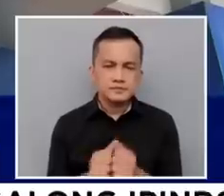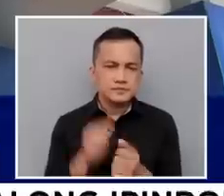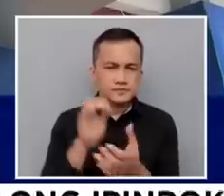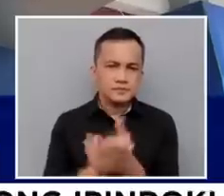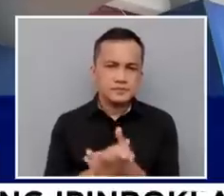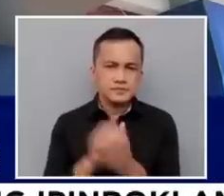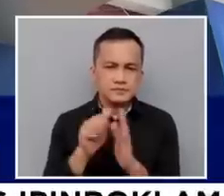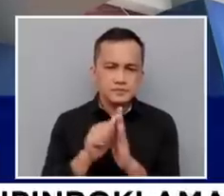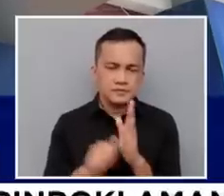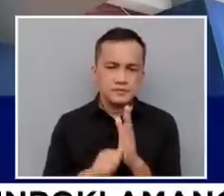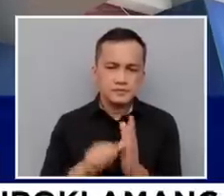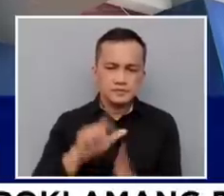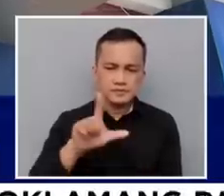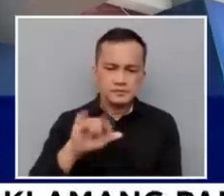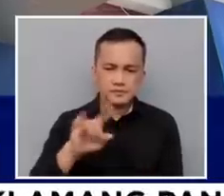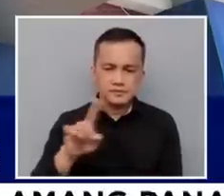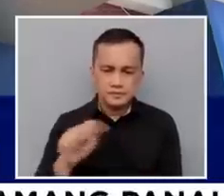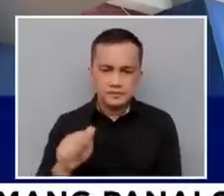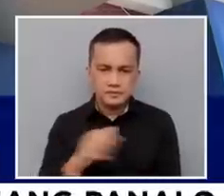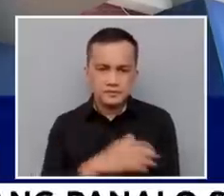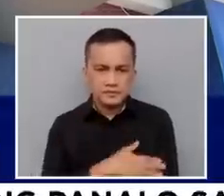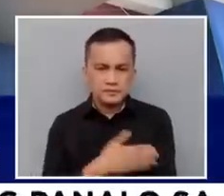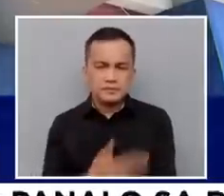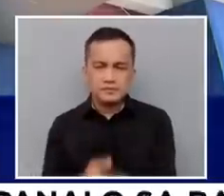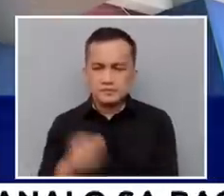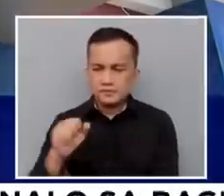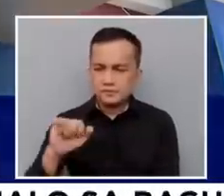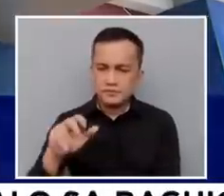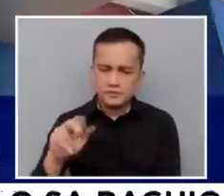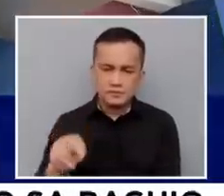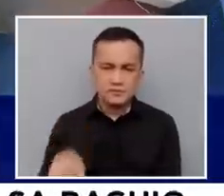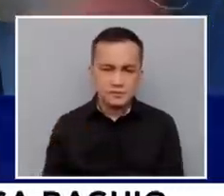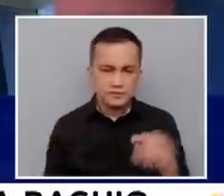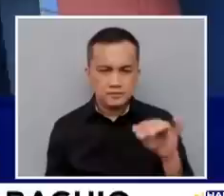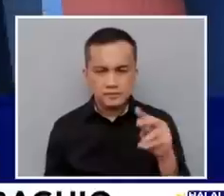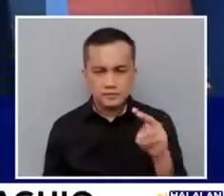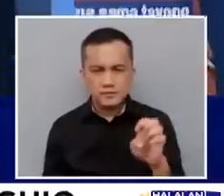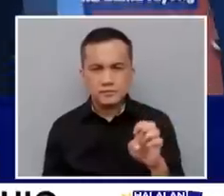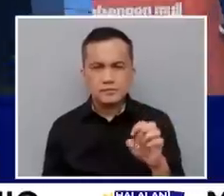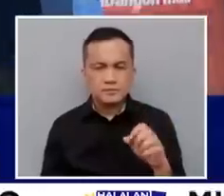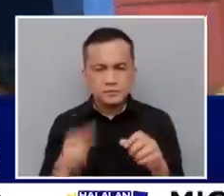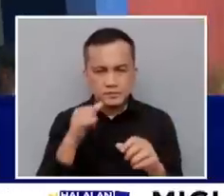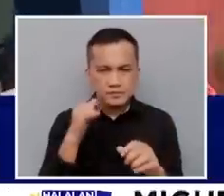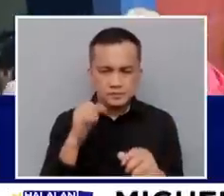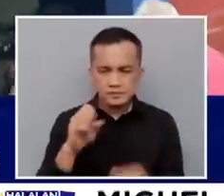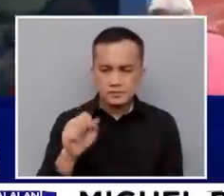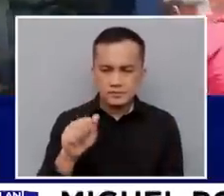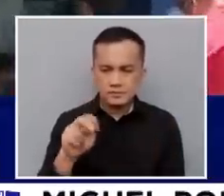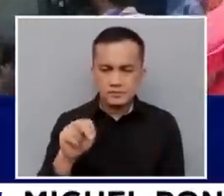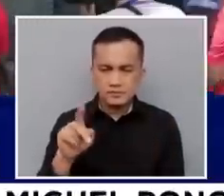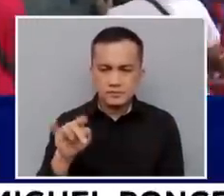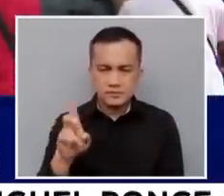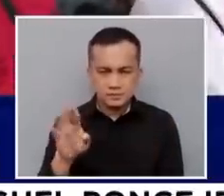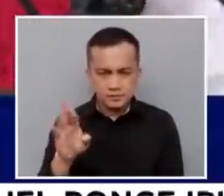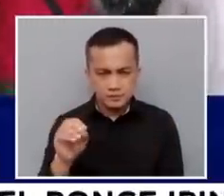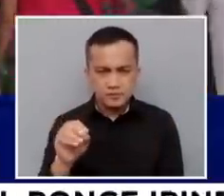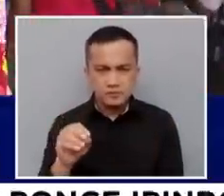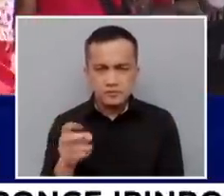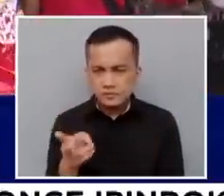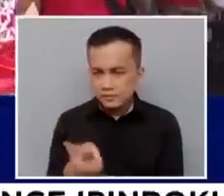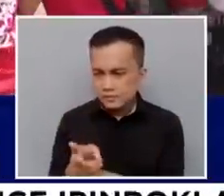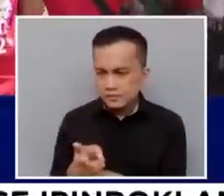Attorney Liza, mga anak na sina Simon at Denny. Dahil kagabi si Sandro ay nagmo-monitor naman ang sitwasyon sa Ilocos